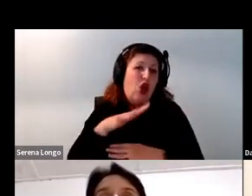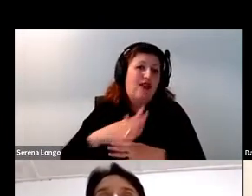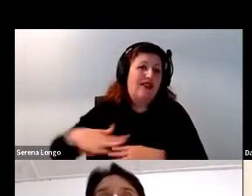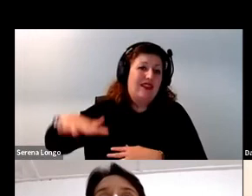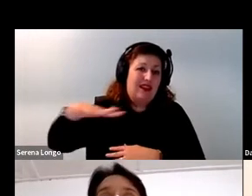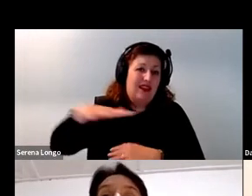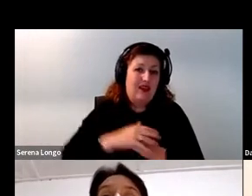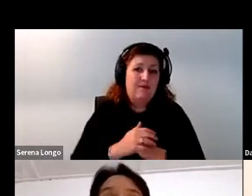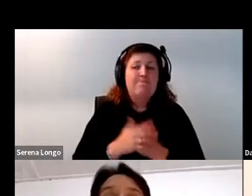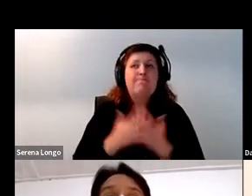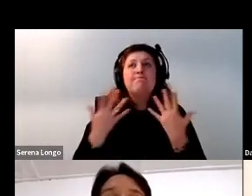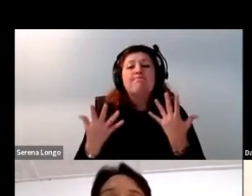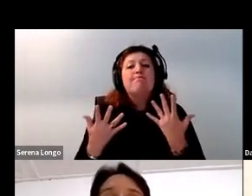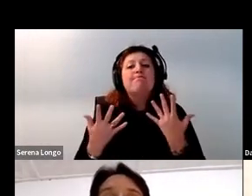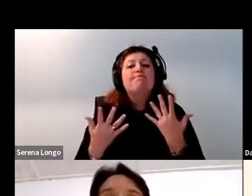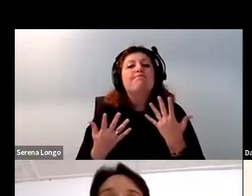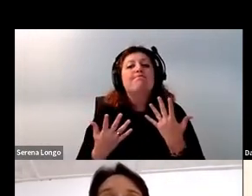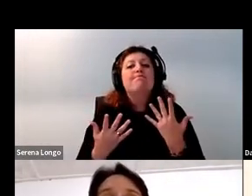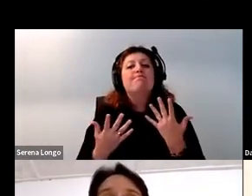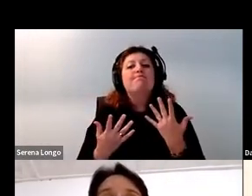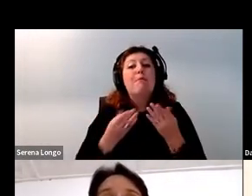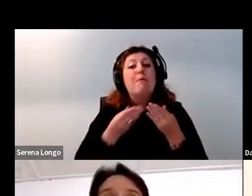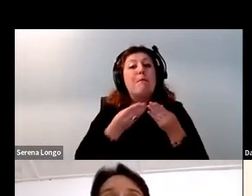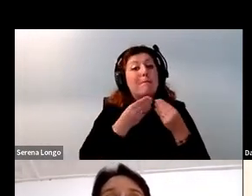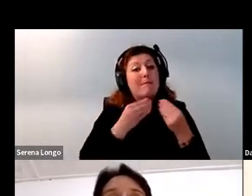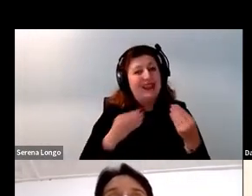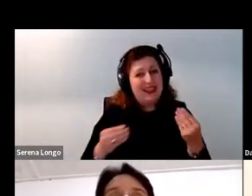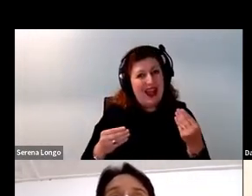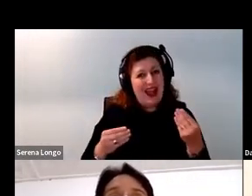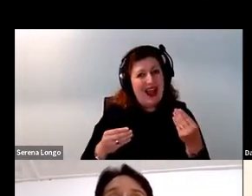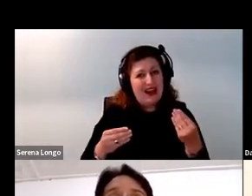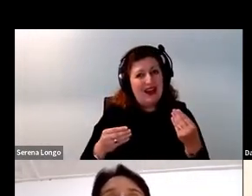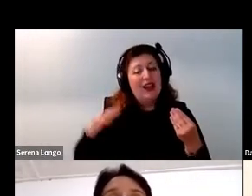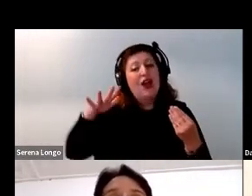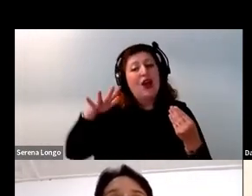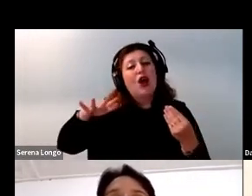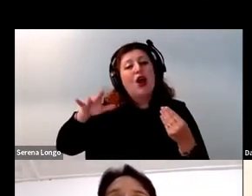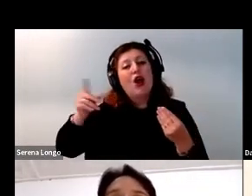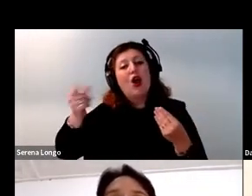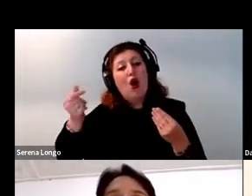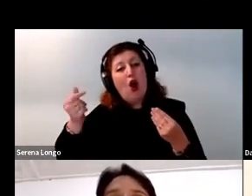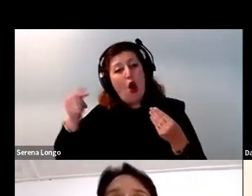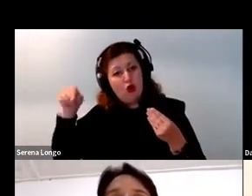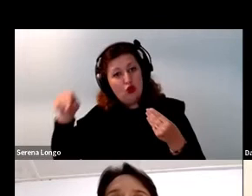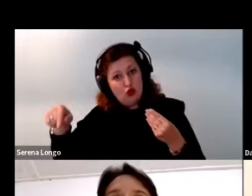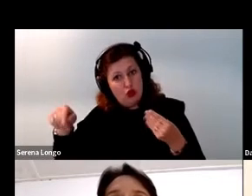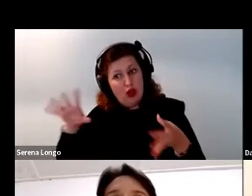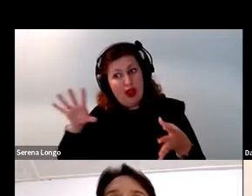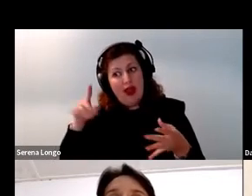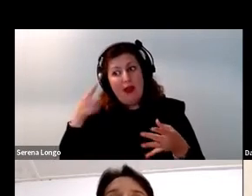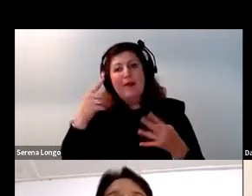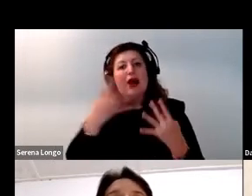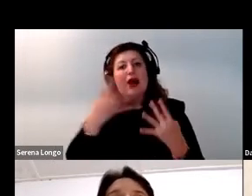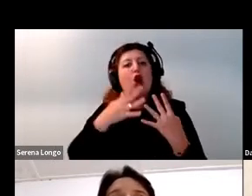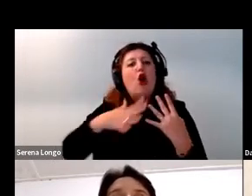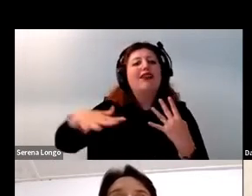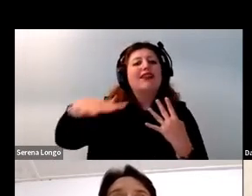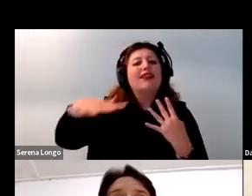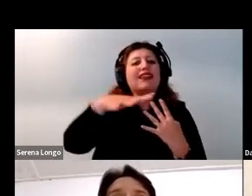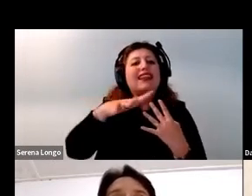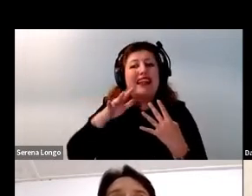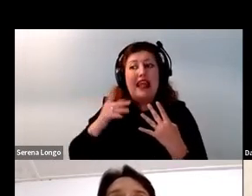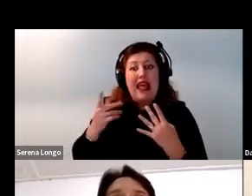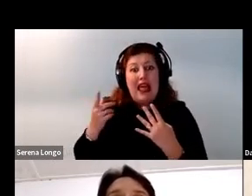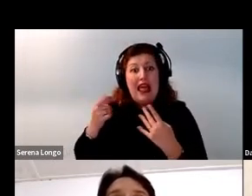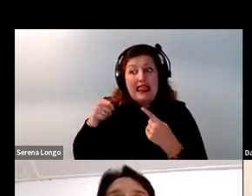loro costo, un intervento sul campus della scuola, quindi sul cortile, ci avrebbe praticamente